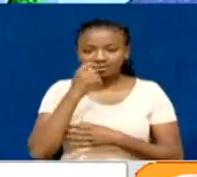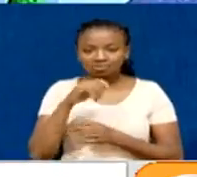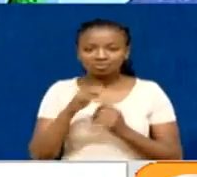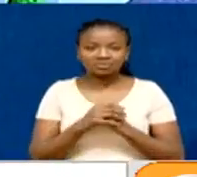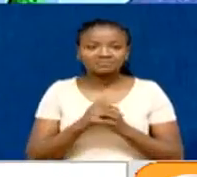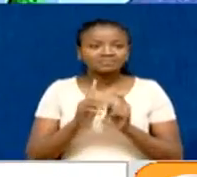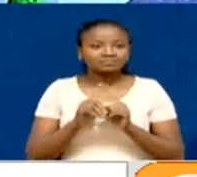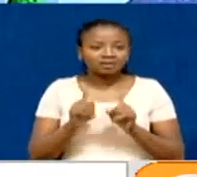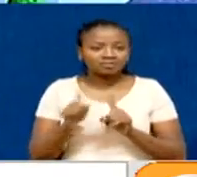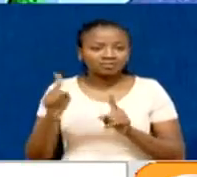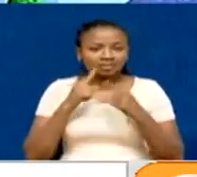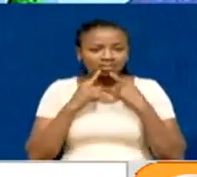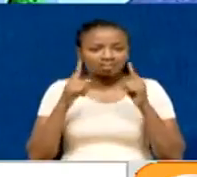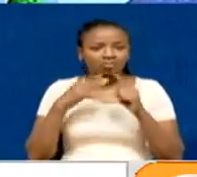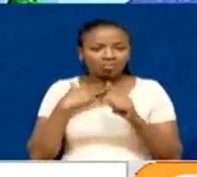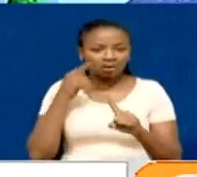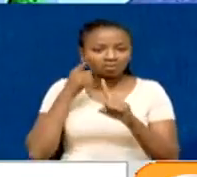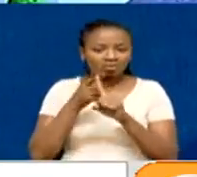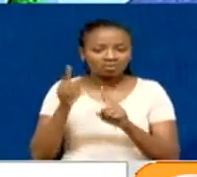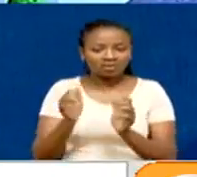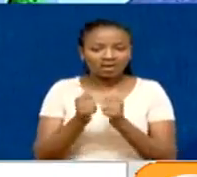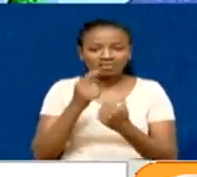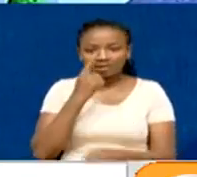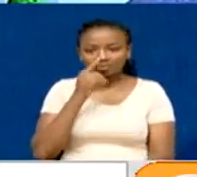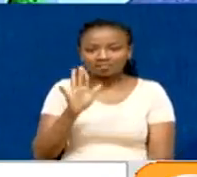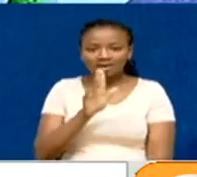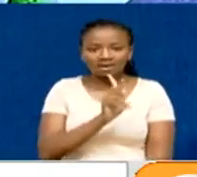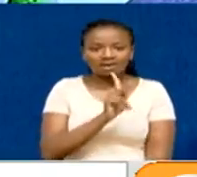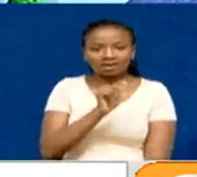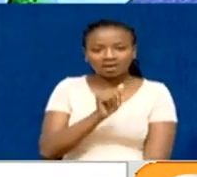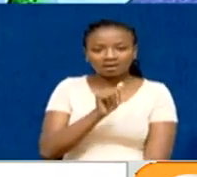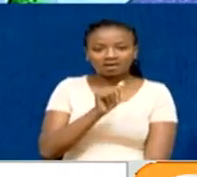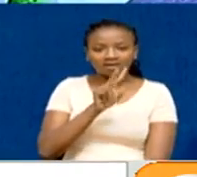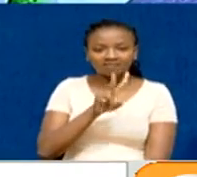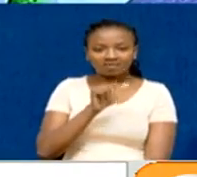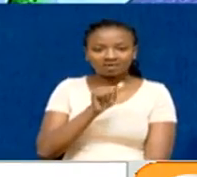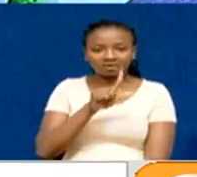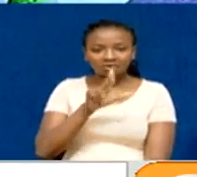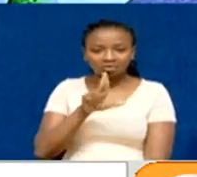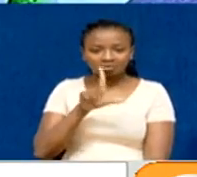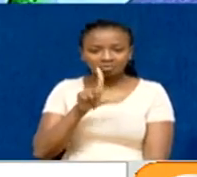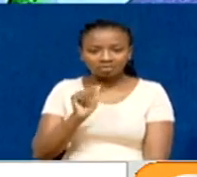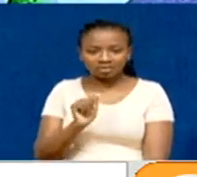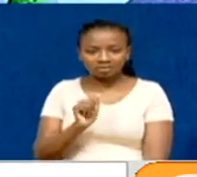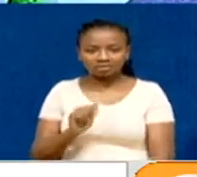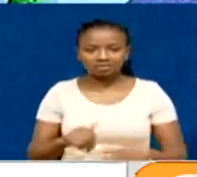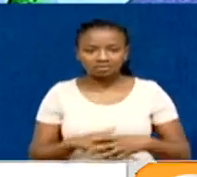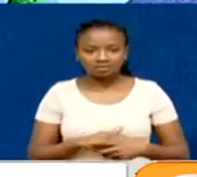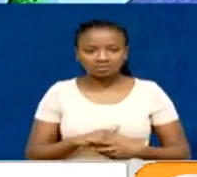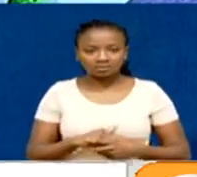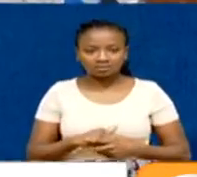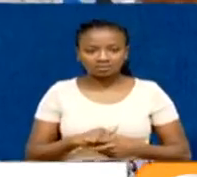Hafla ya Kiema kutangaza azma yake iliandaliwa nyumbani kwao Kavalula, wadi ya Nzambani, eneo bunge la Kitui